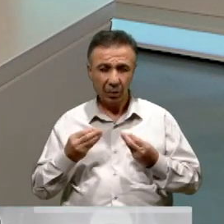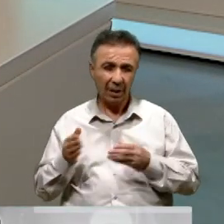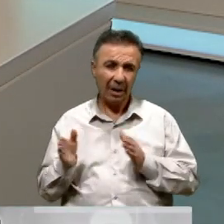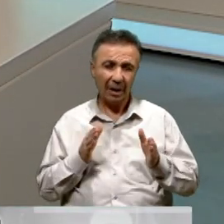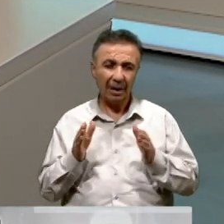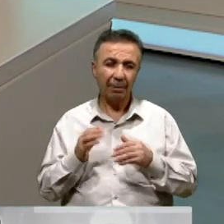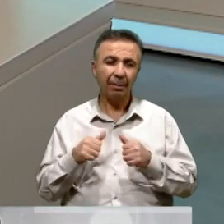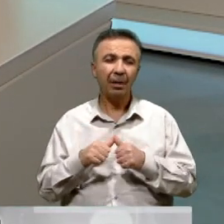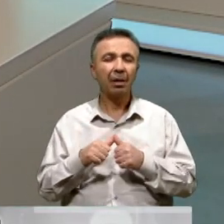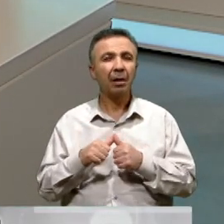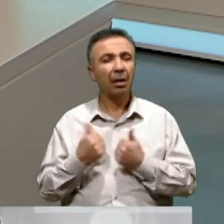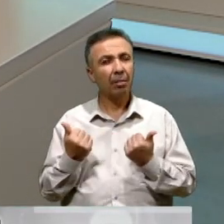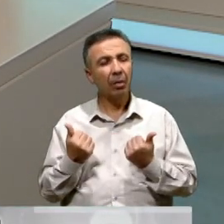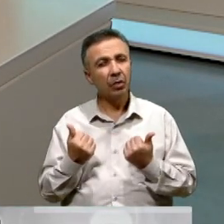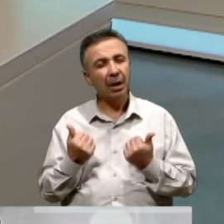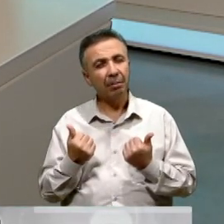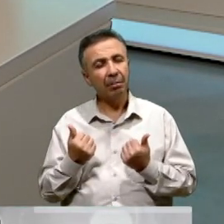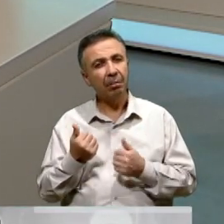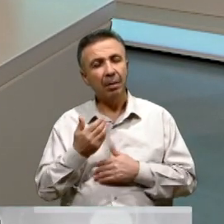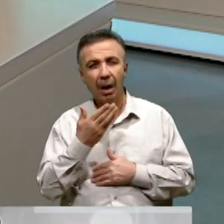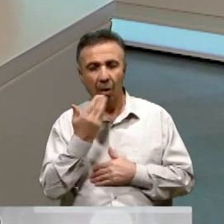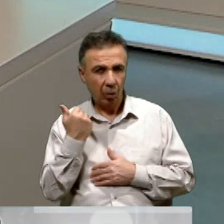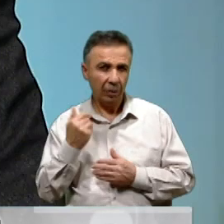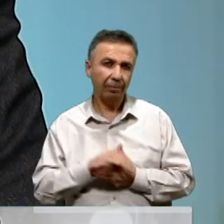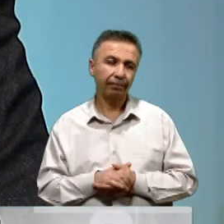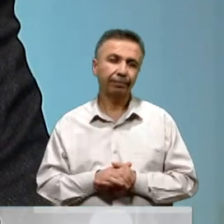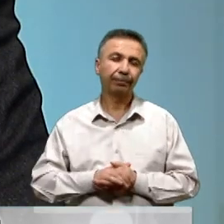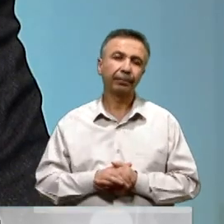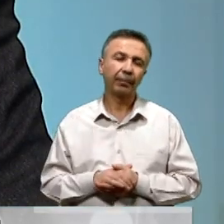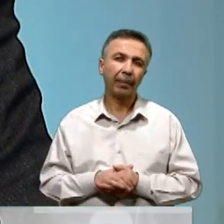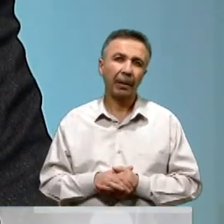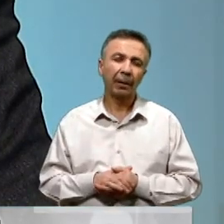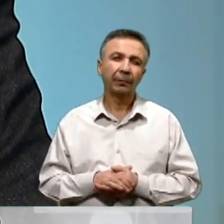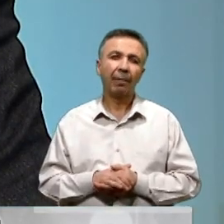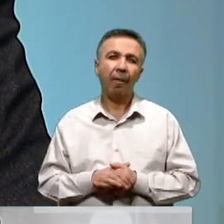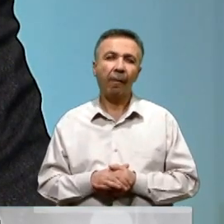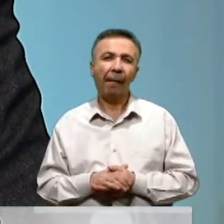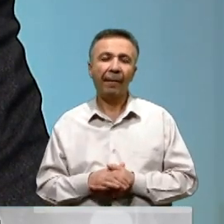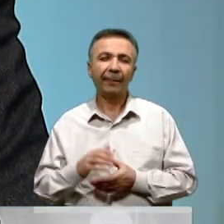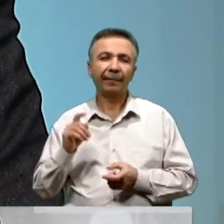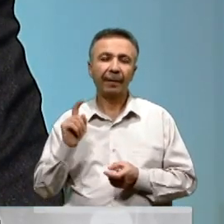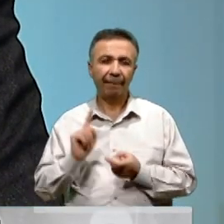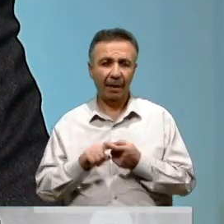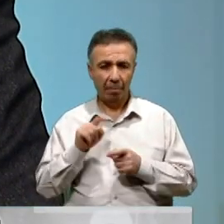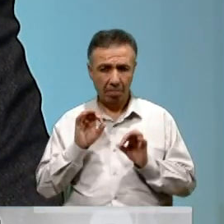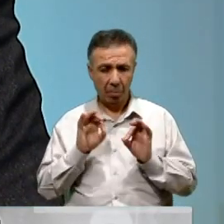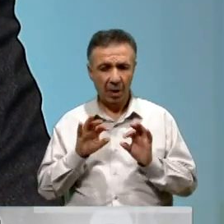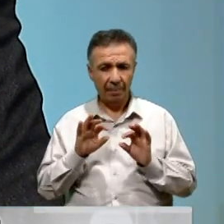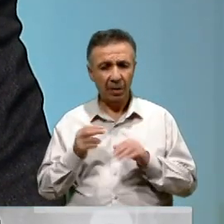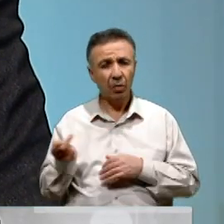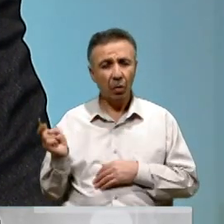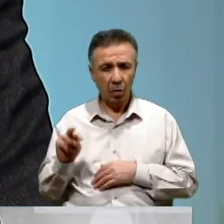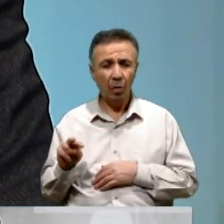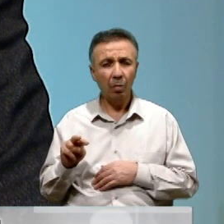aralarında bir boşanma hadisesi meydana gelmemişse ve bu şekilde bir ölüm